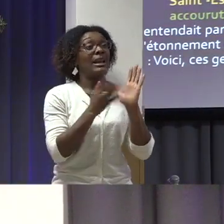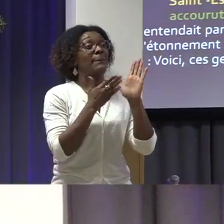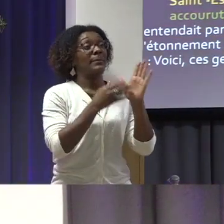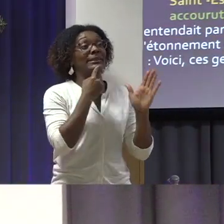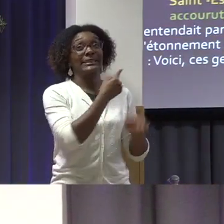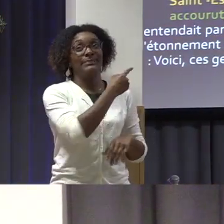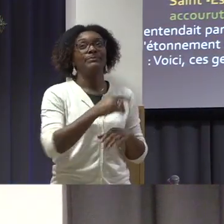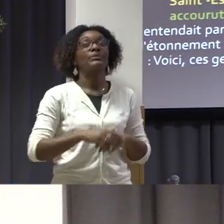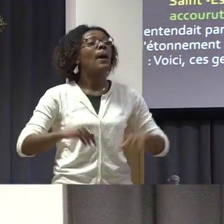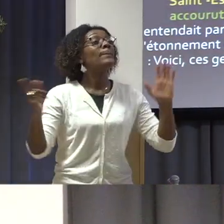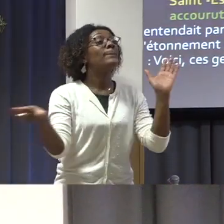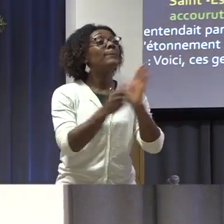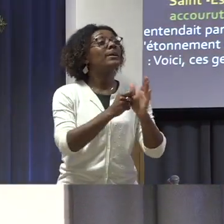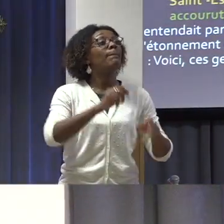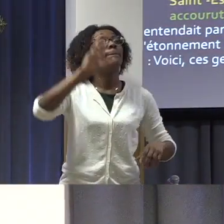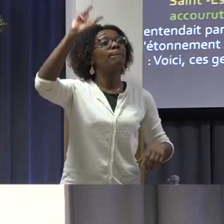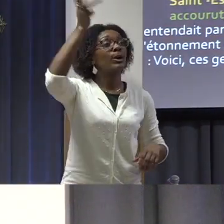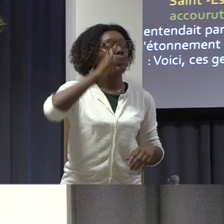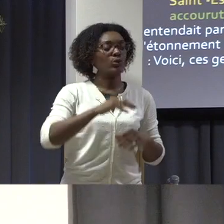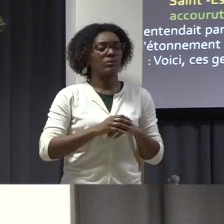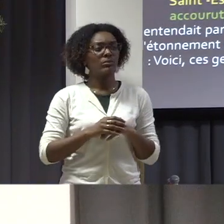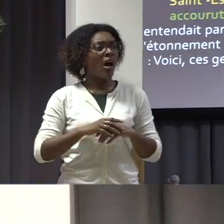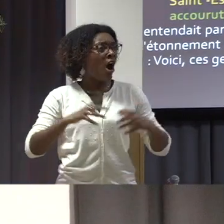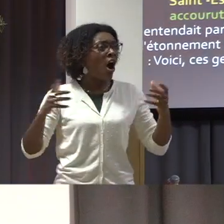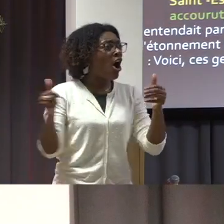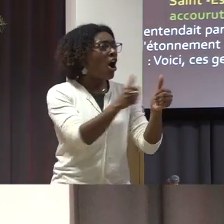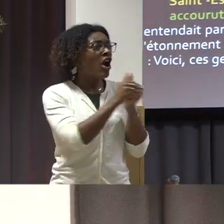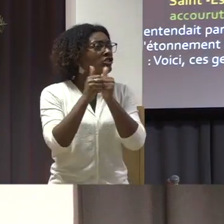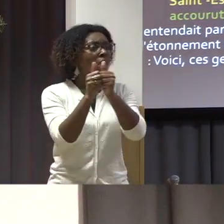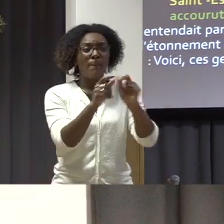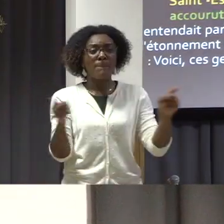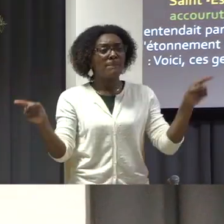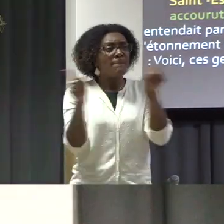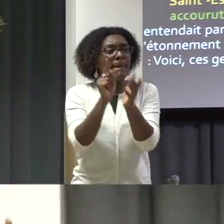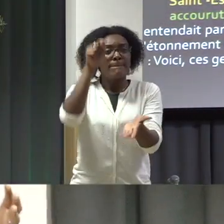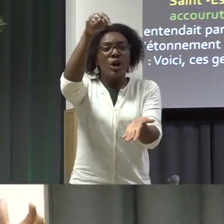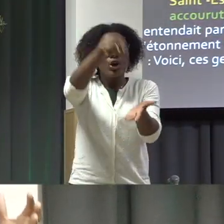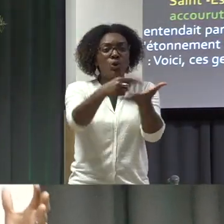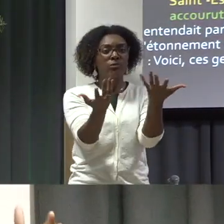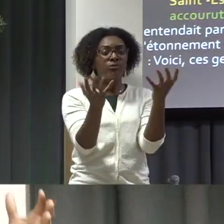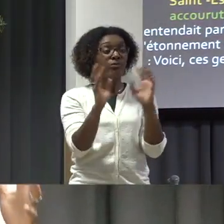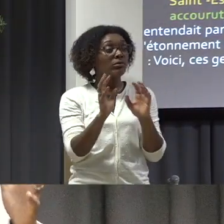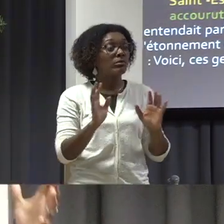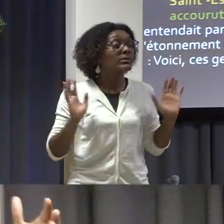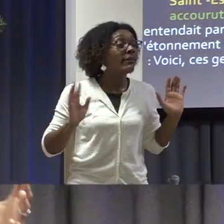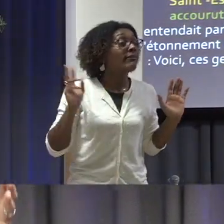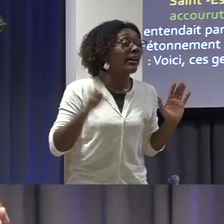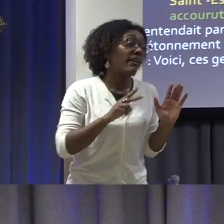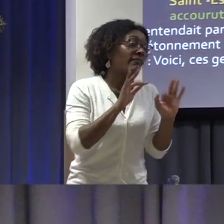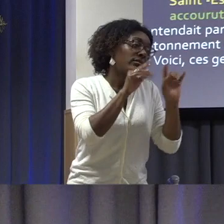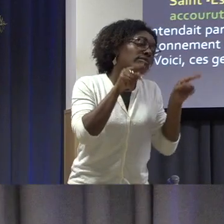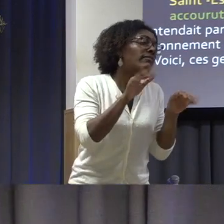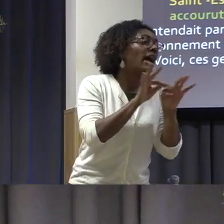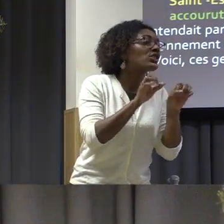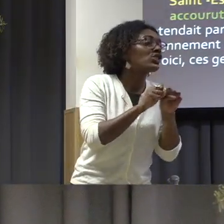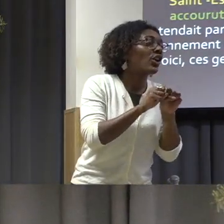le jour de la pentecôte ils étaient tous ensemble dans un même lieu nous ne savons pas ce que tu es capable de faire lorsque nous sommes